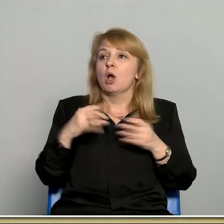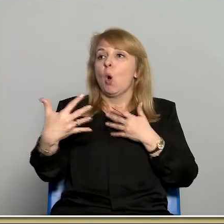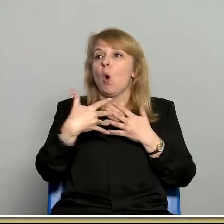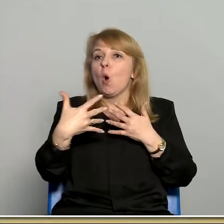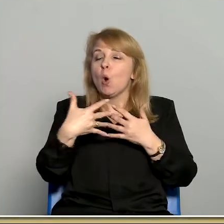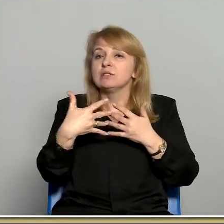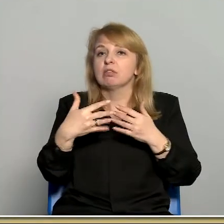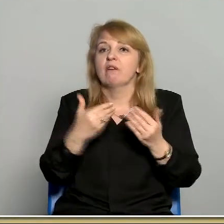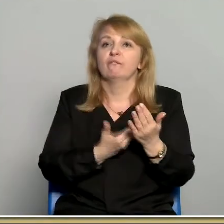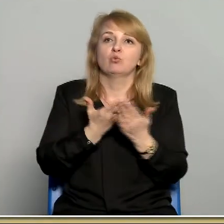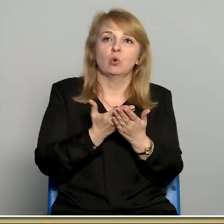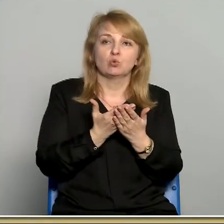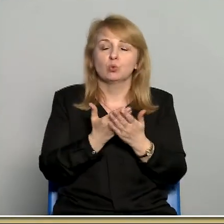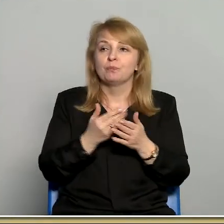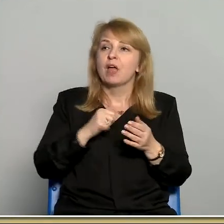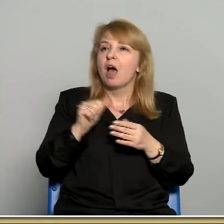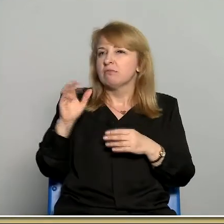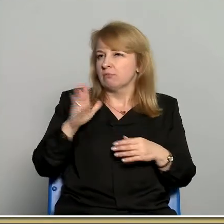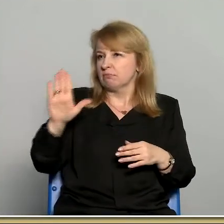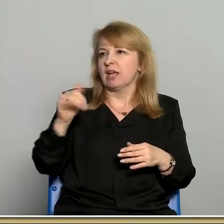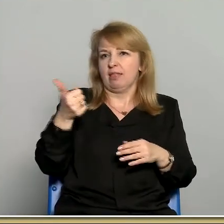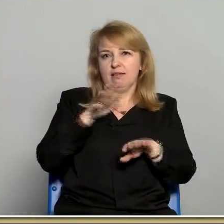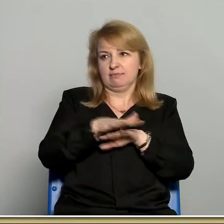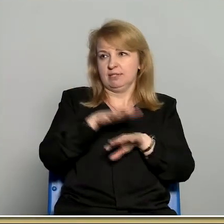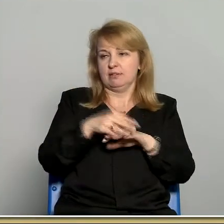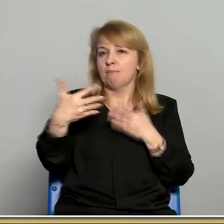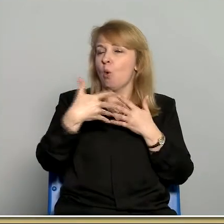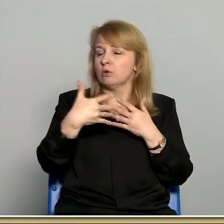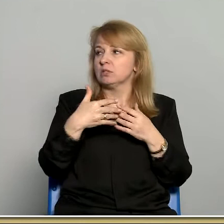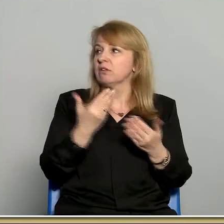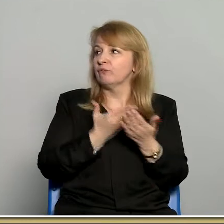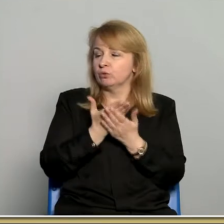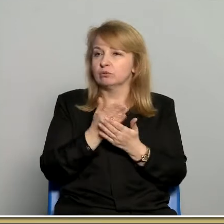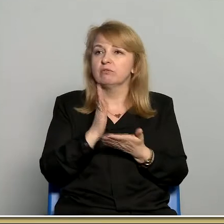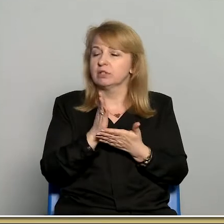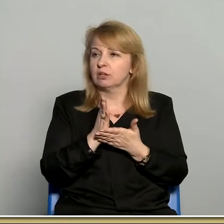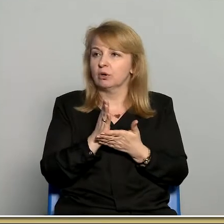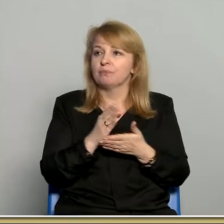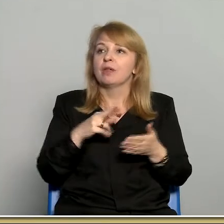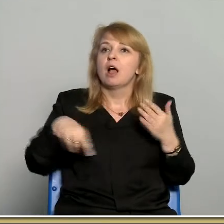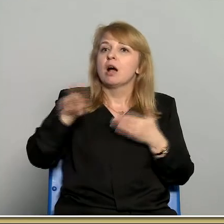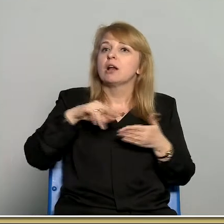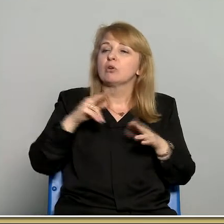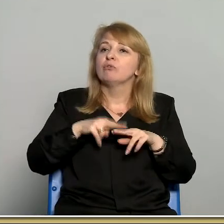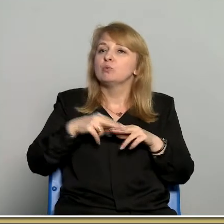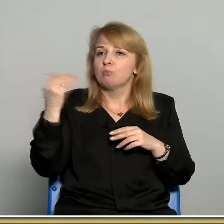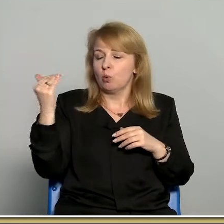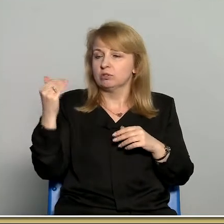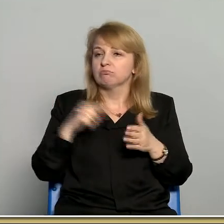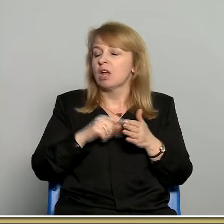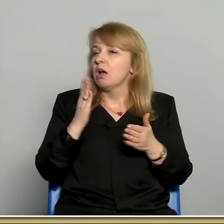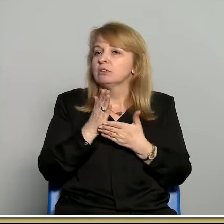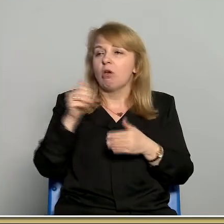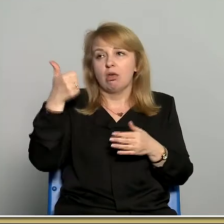wniosków. Mamy jeden system oceny wniosków w ramach Europejskiego Funduszu Rozwoju Regionalnego i Europejskiego Funduszu Społecznego. Mówiąc o jednym